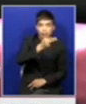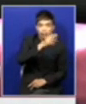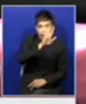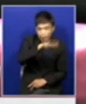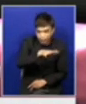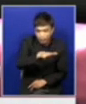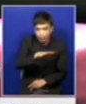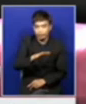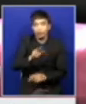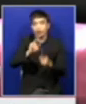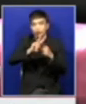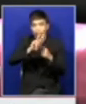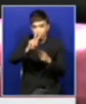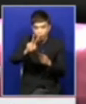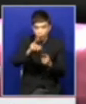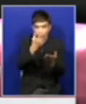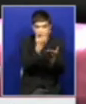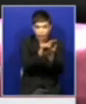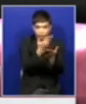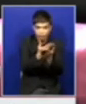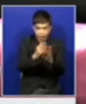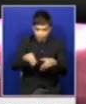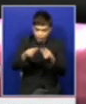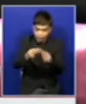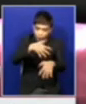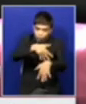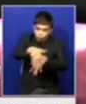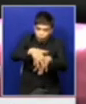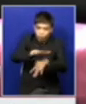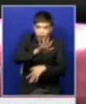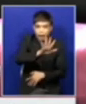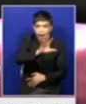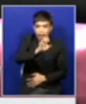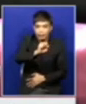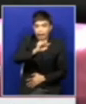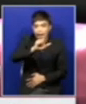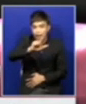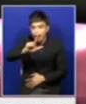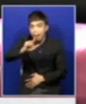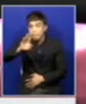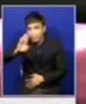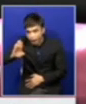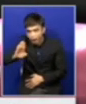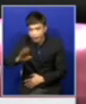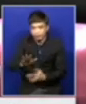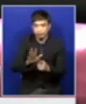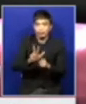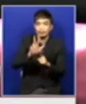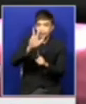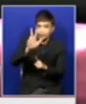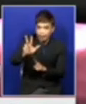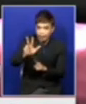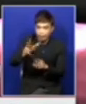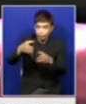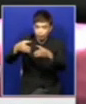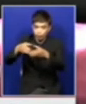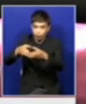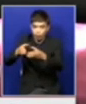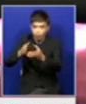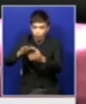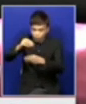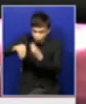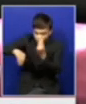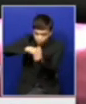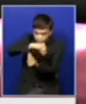สรรให้กระทรวงการคลังชดเชยให้ประชาชน 555,000 ล้านบาทในส่วนที่3จะเป็นเรื่องของการฟื้นฟูเศรษฐกิ